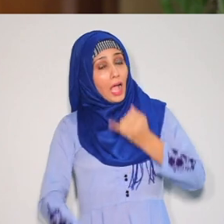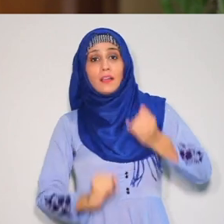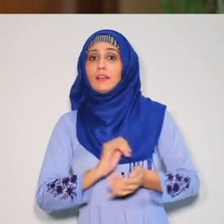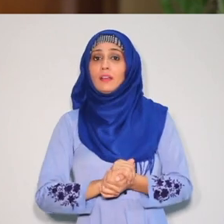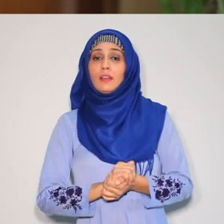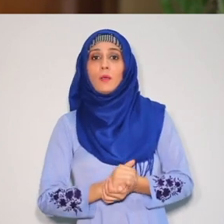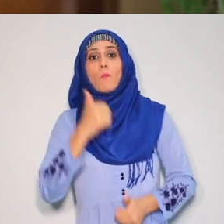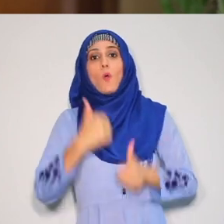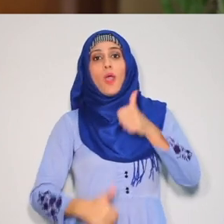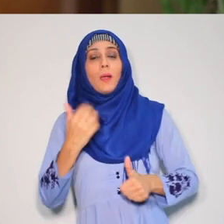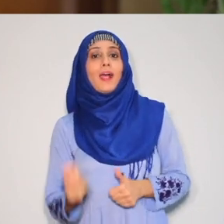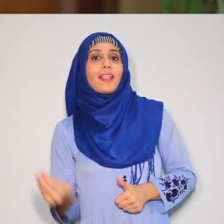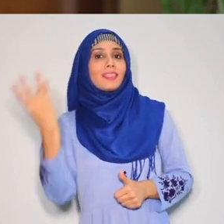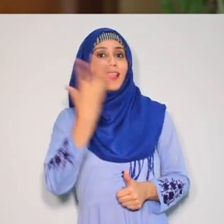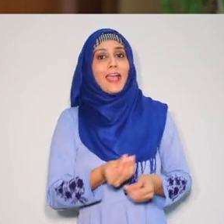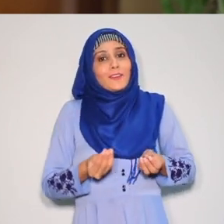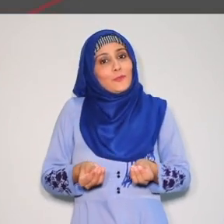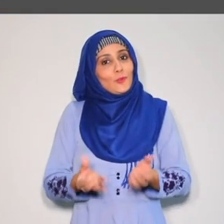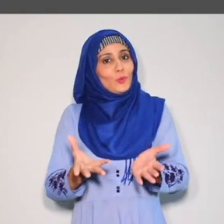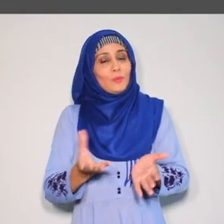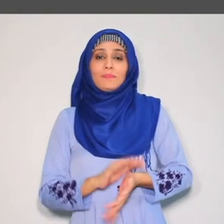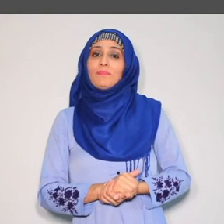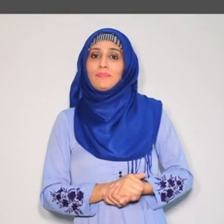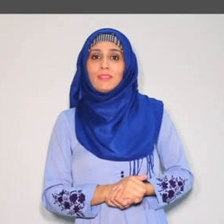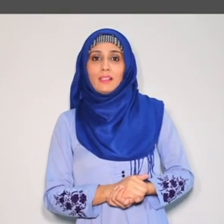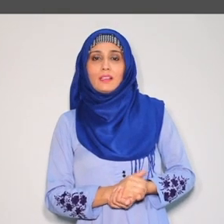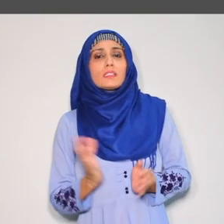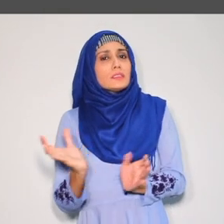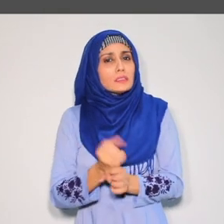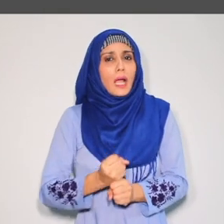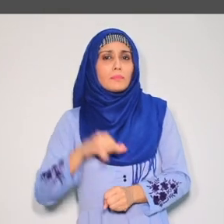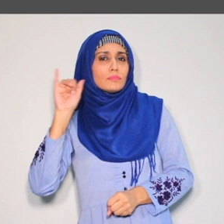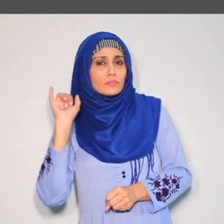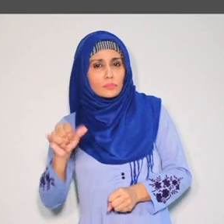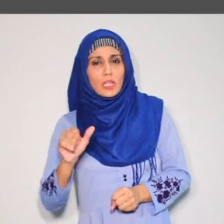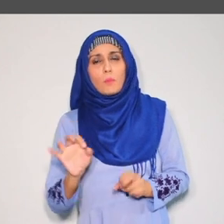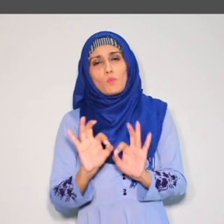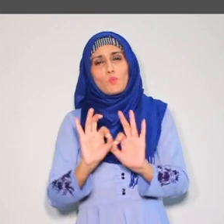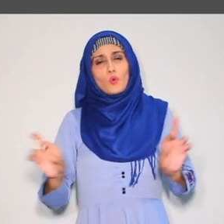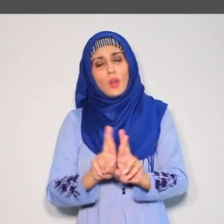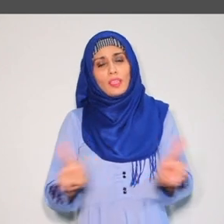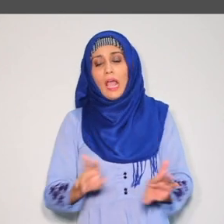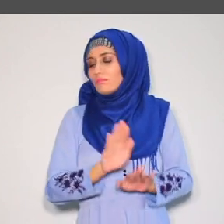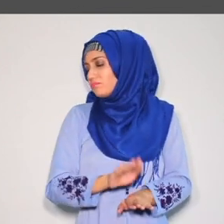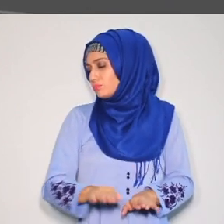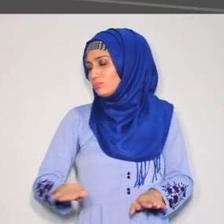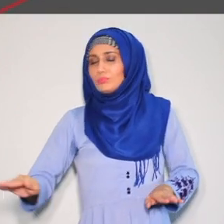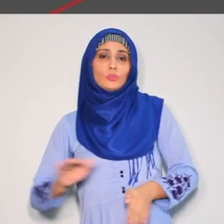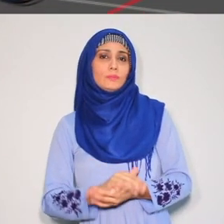आखिरकार मुकाबले का दिन आ गया। तमाम जहाज पूरी तैयारी के साथ आए